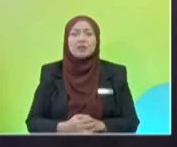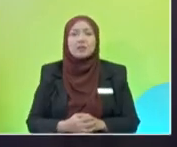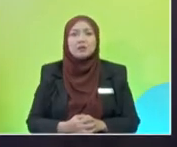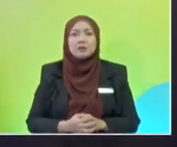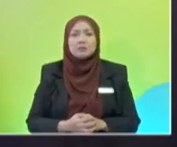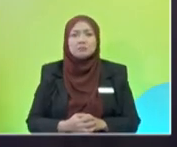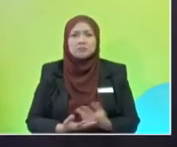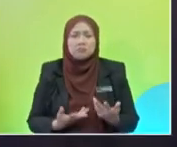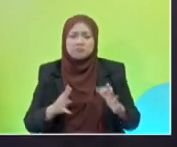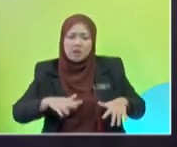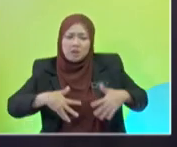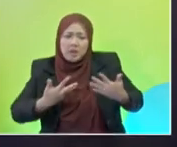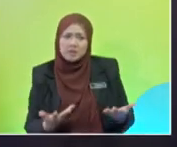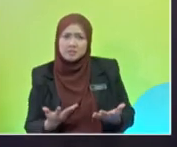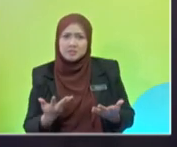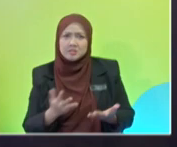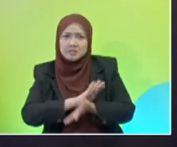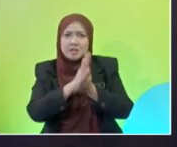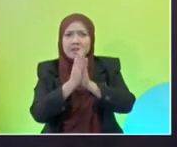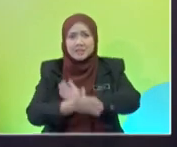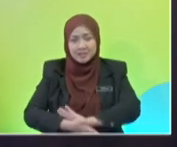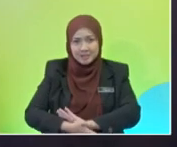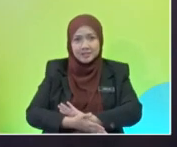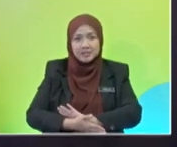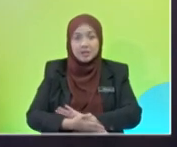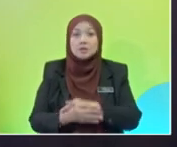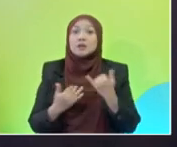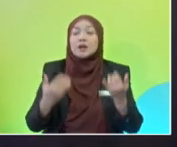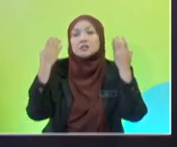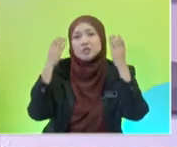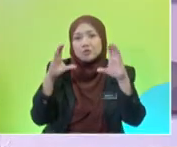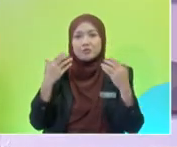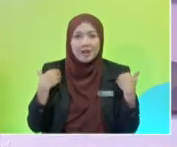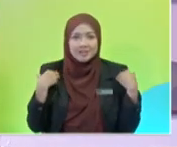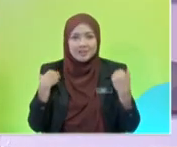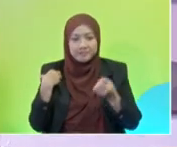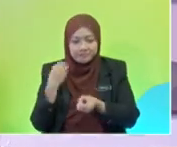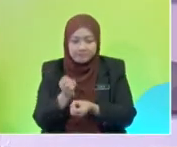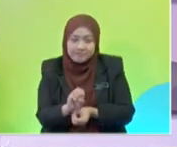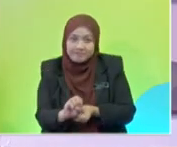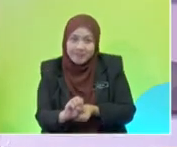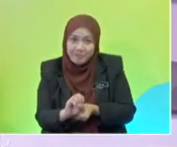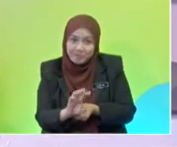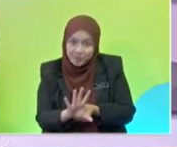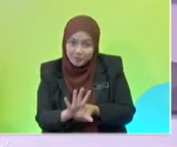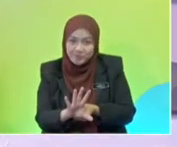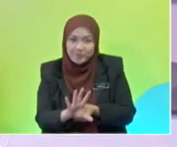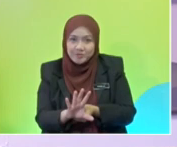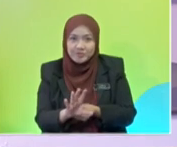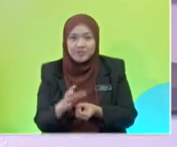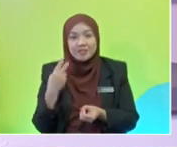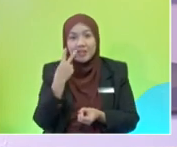jadi kayak rumah pun murid-murid boleh buat eksperimen nih Wah jadi kita merekrut badan-badan Oke